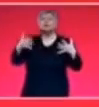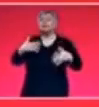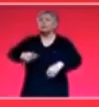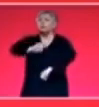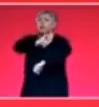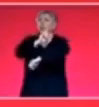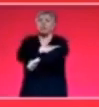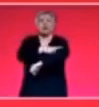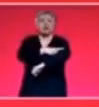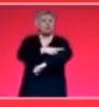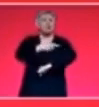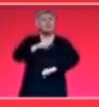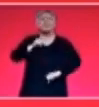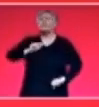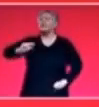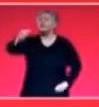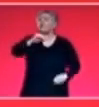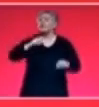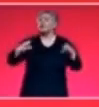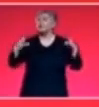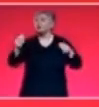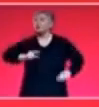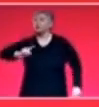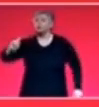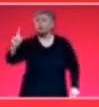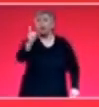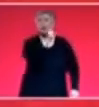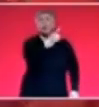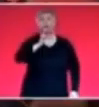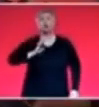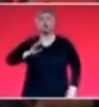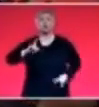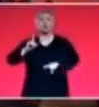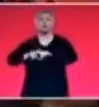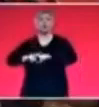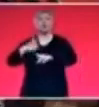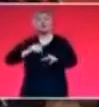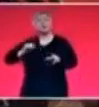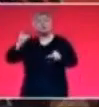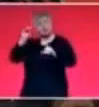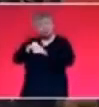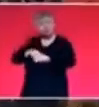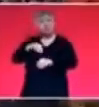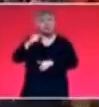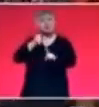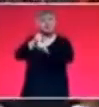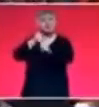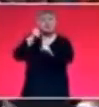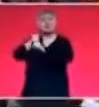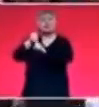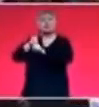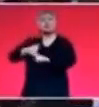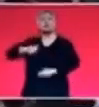το λαό μας είναι ο μόχθος της εργασίας και η συμμετοχή στους κοινωνικούς αγώνες. Με αυτές λοιπόν